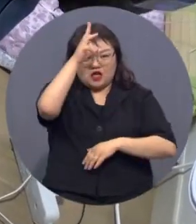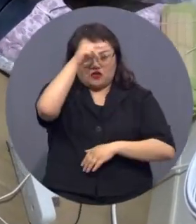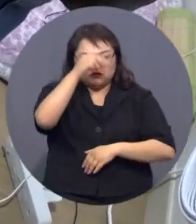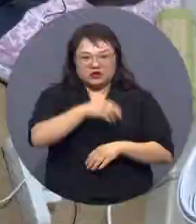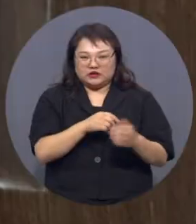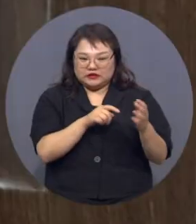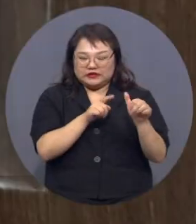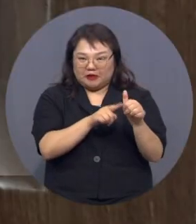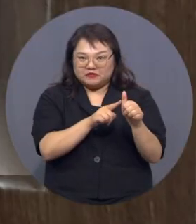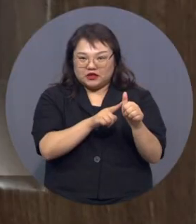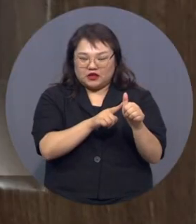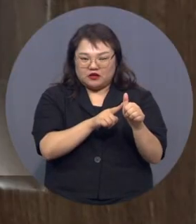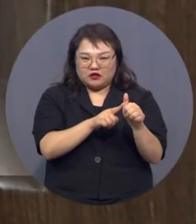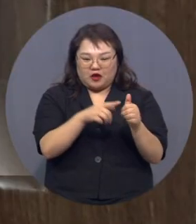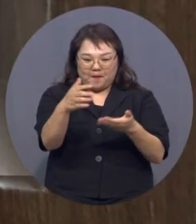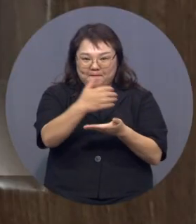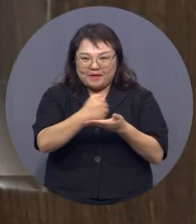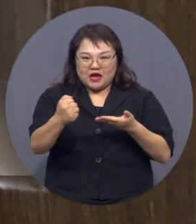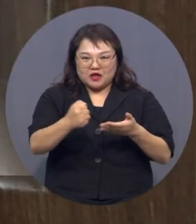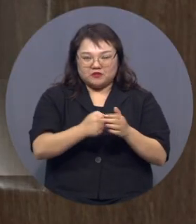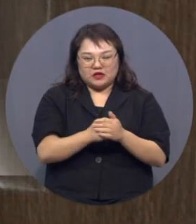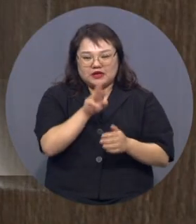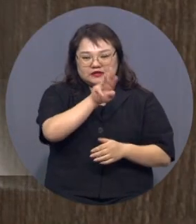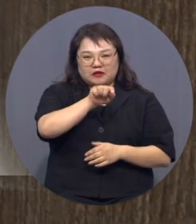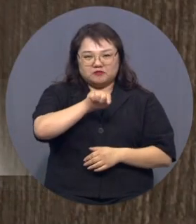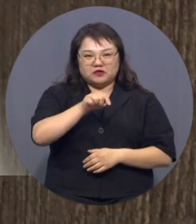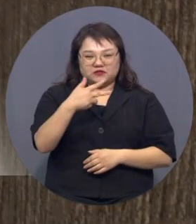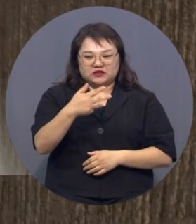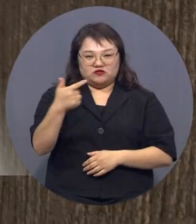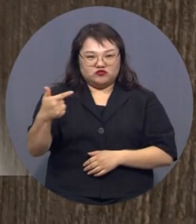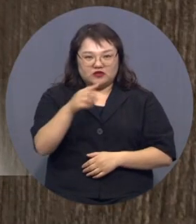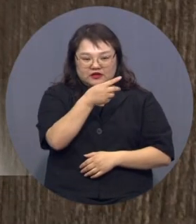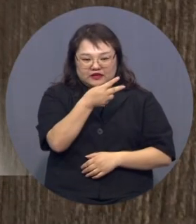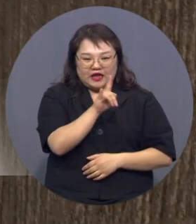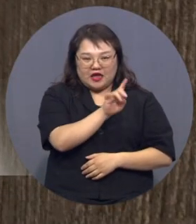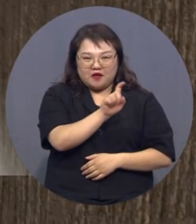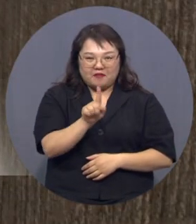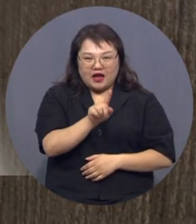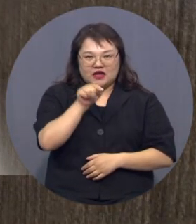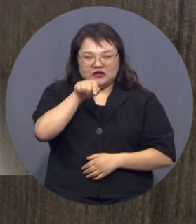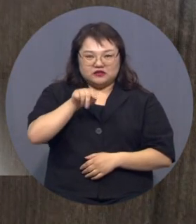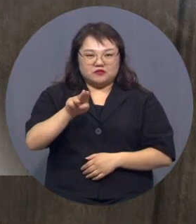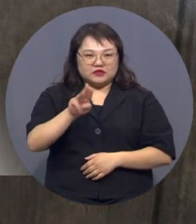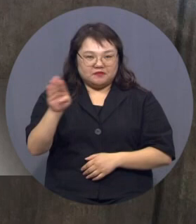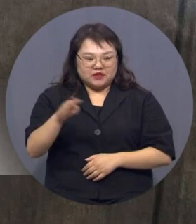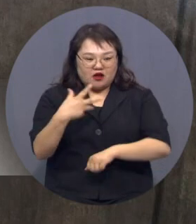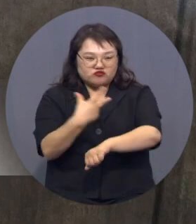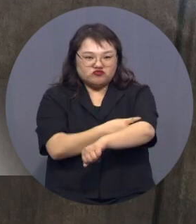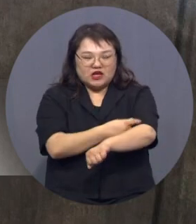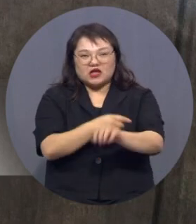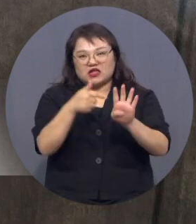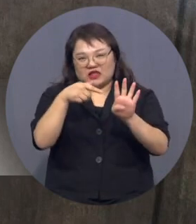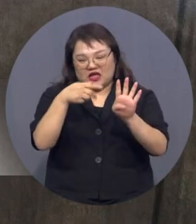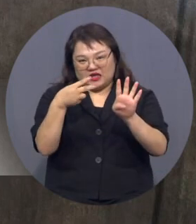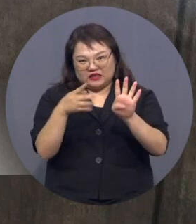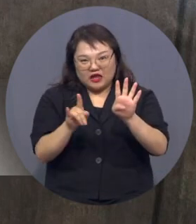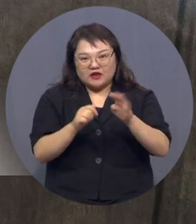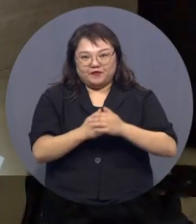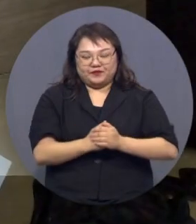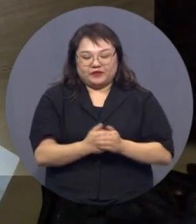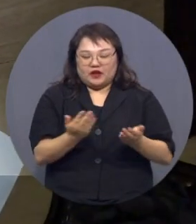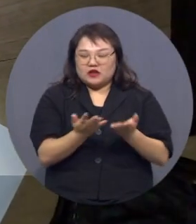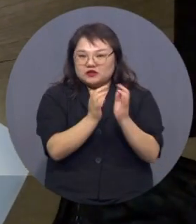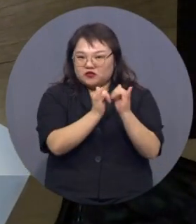40대 선원의 집에서 압수한 물품은 필로폰 3.76g과 대마 1.34g 그리고 주사기 4개 해당